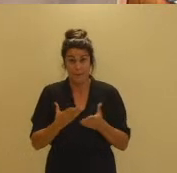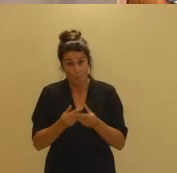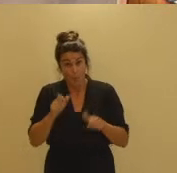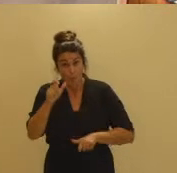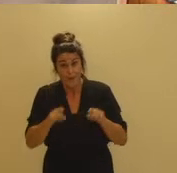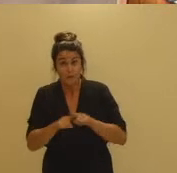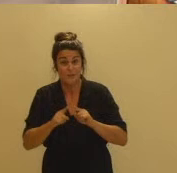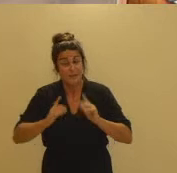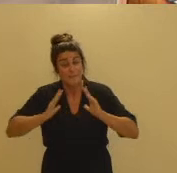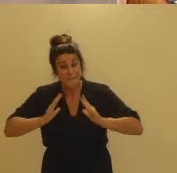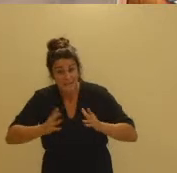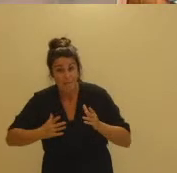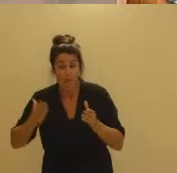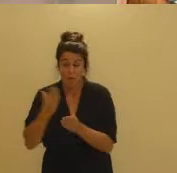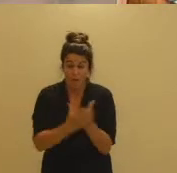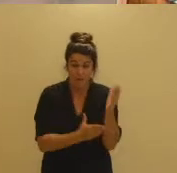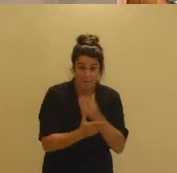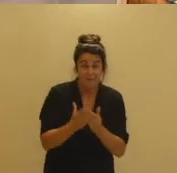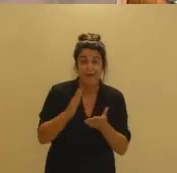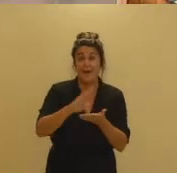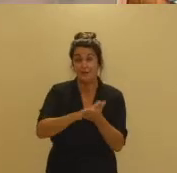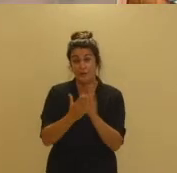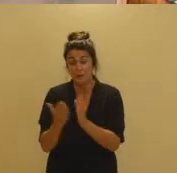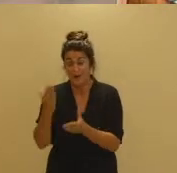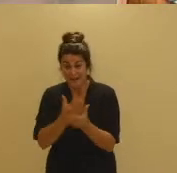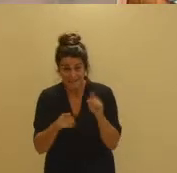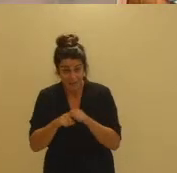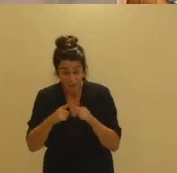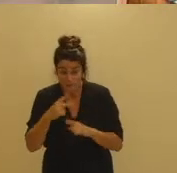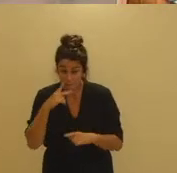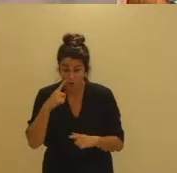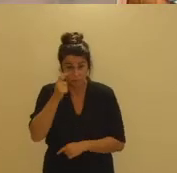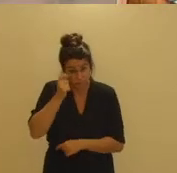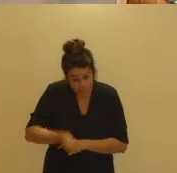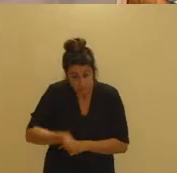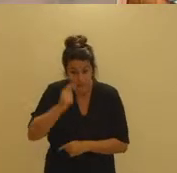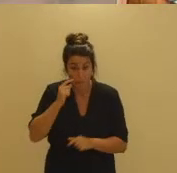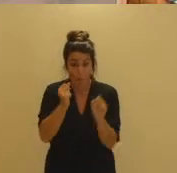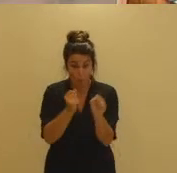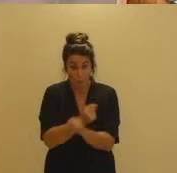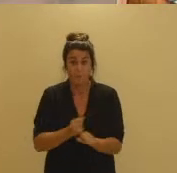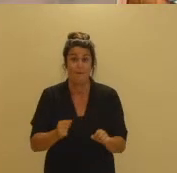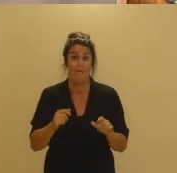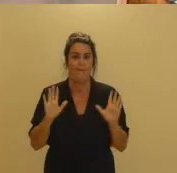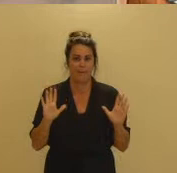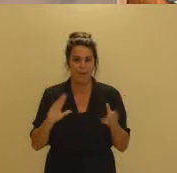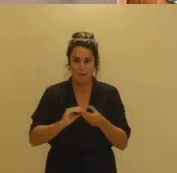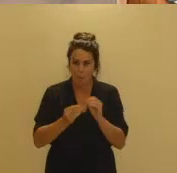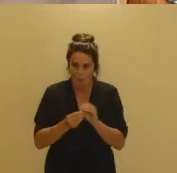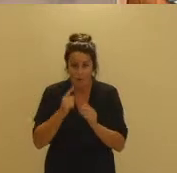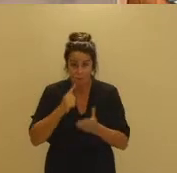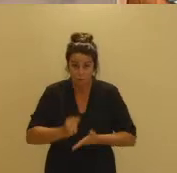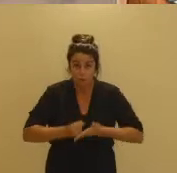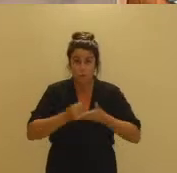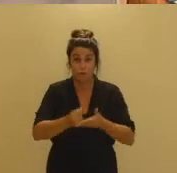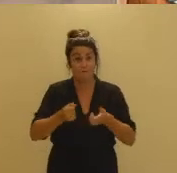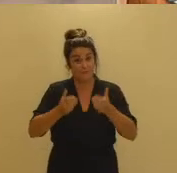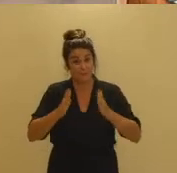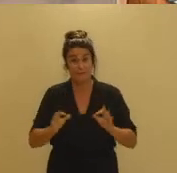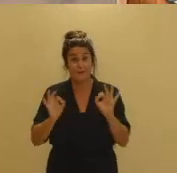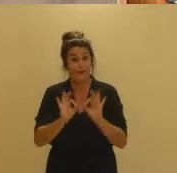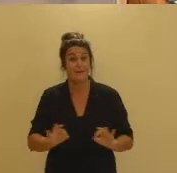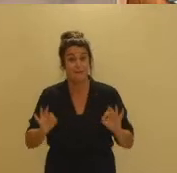bénévoles, interviennent des associations de façon remarquable, mais sans soutien institutionnel autre que celui qui